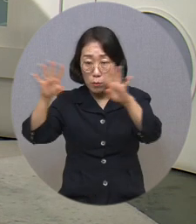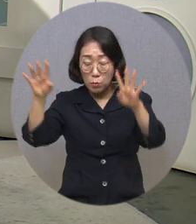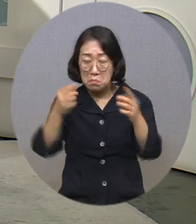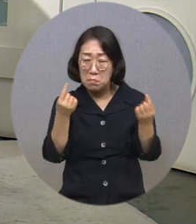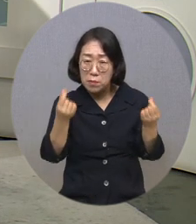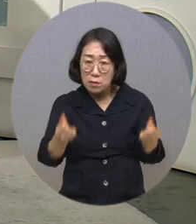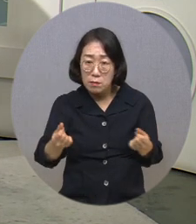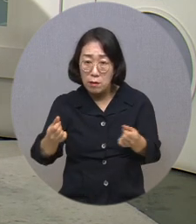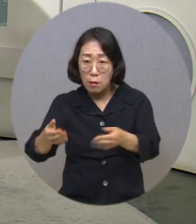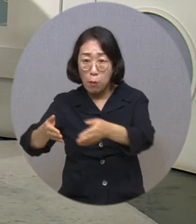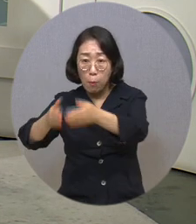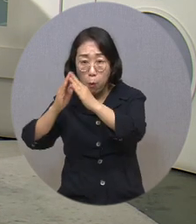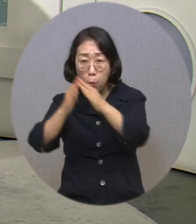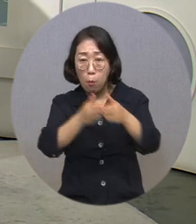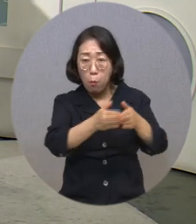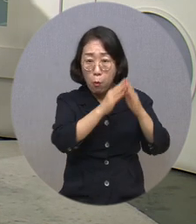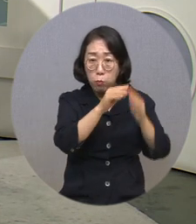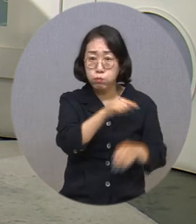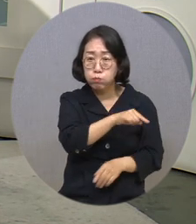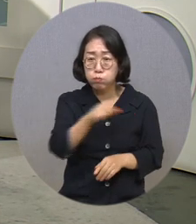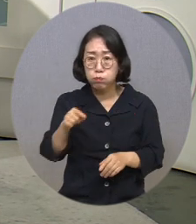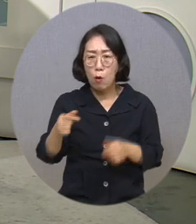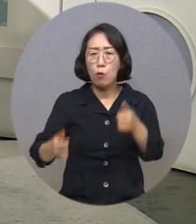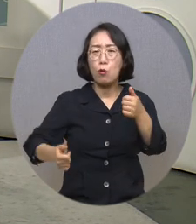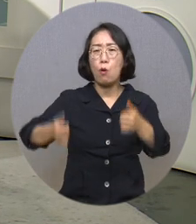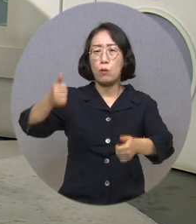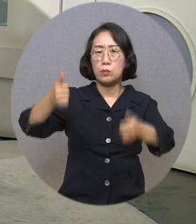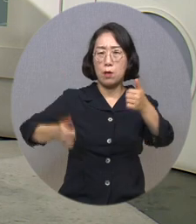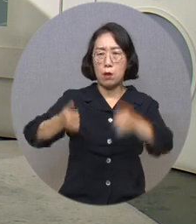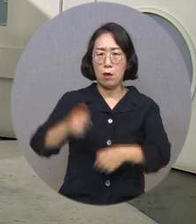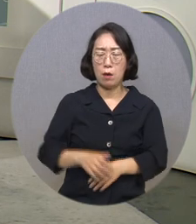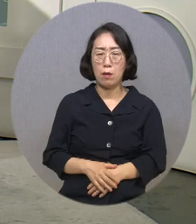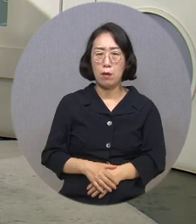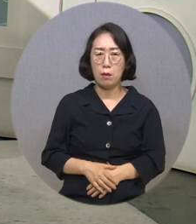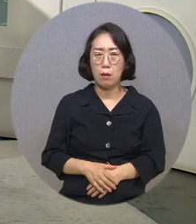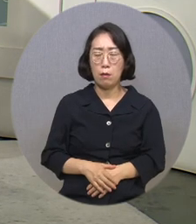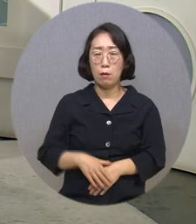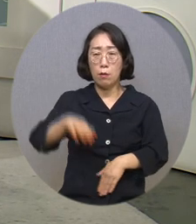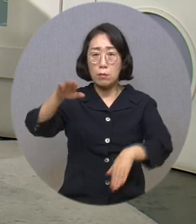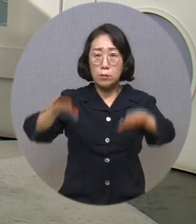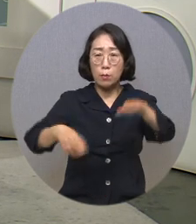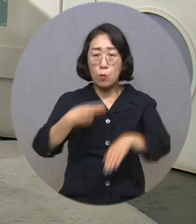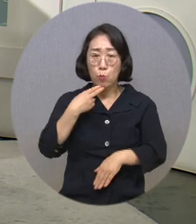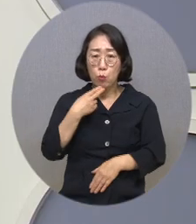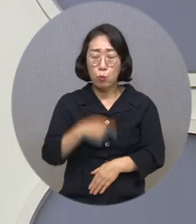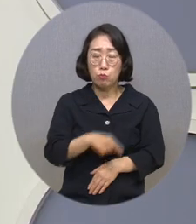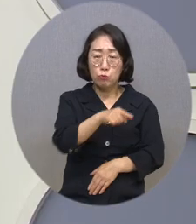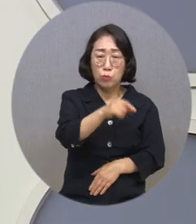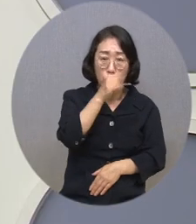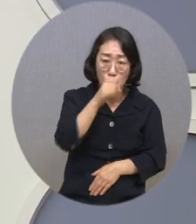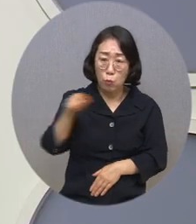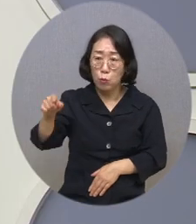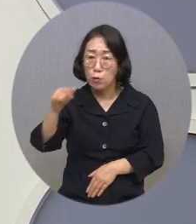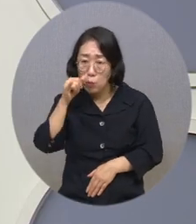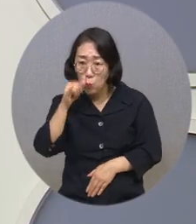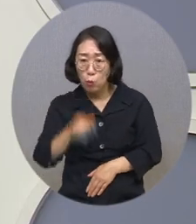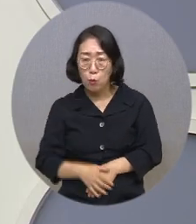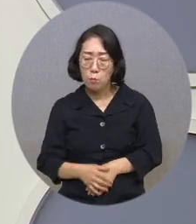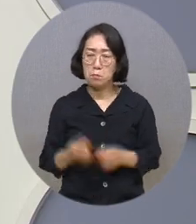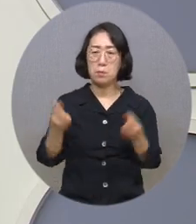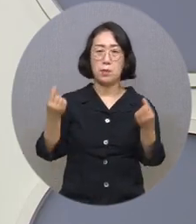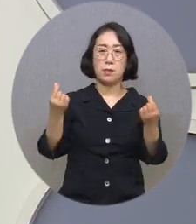뭐 이러다 보니까 거의 이게 차별화도. 지금 차별화도 없고 서로 힘든 겁니다. 그래서